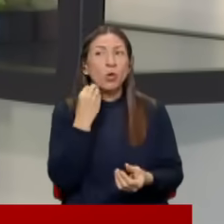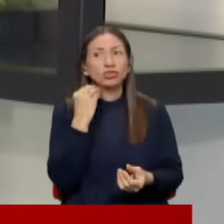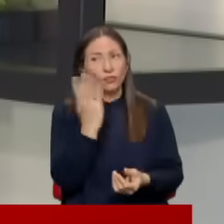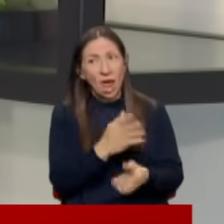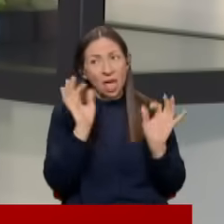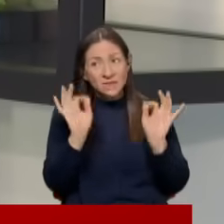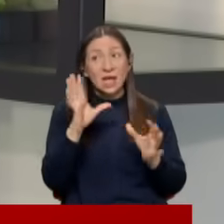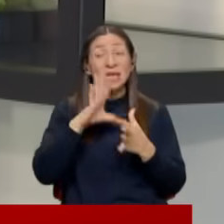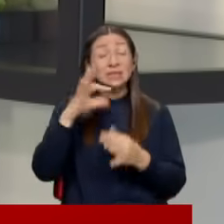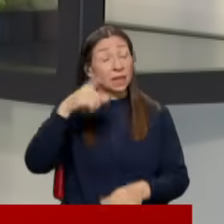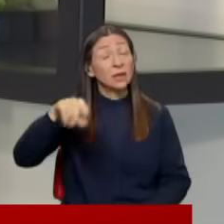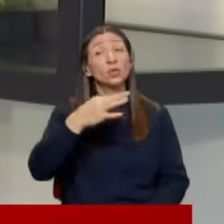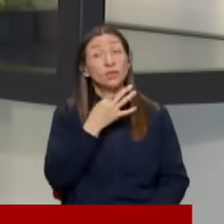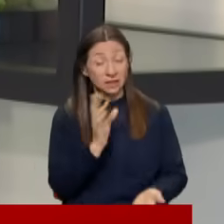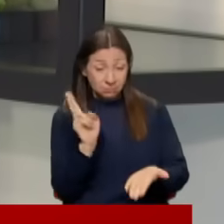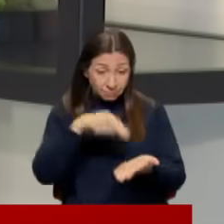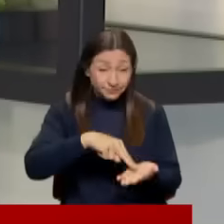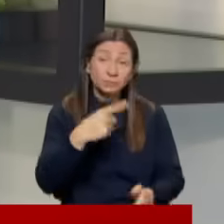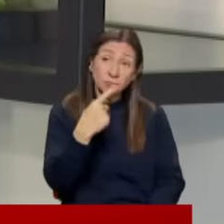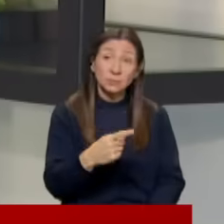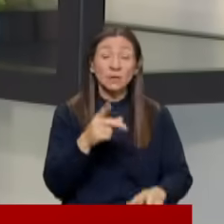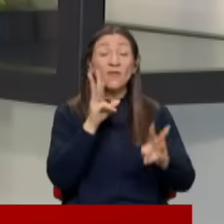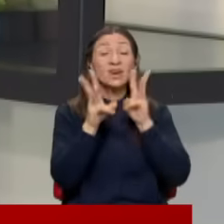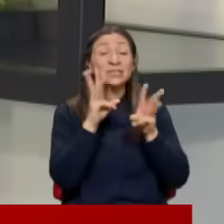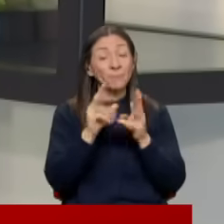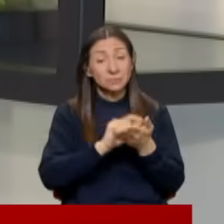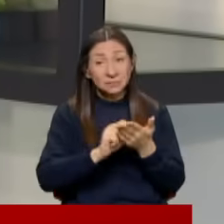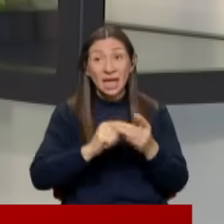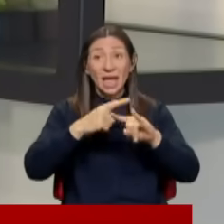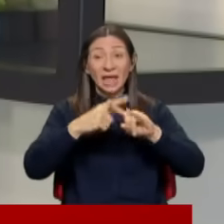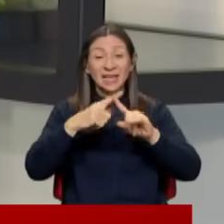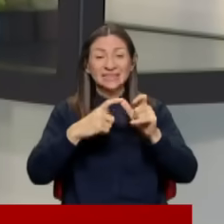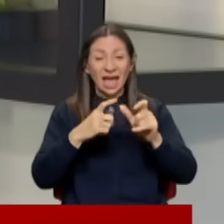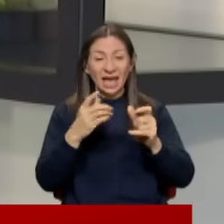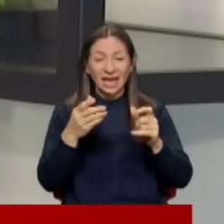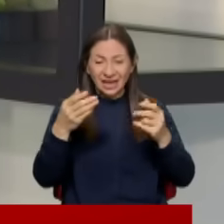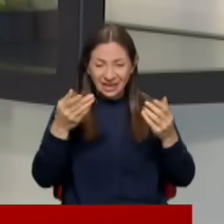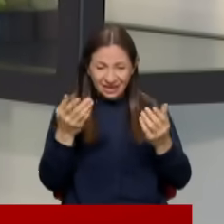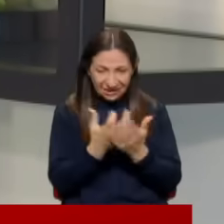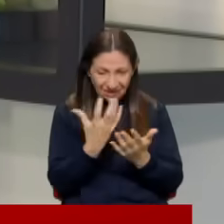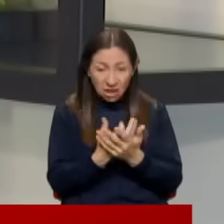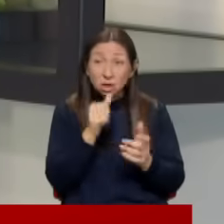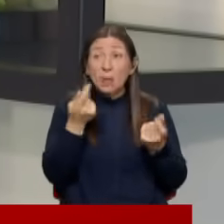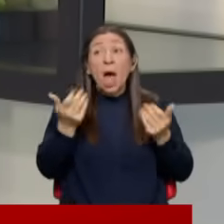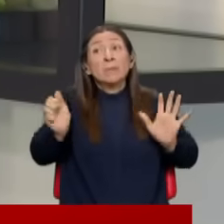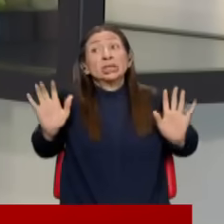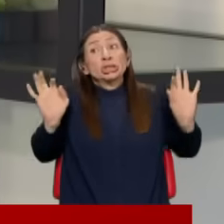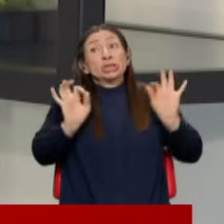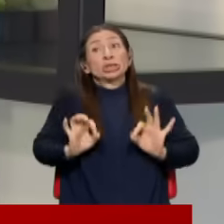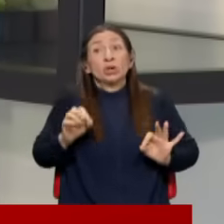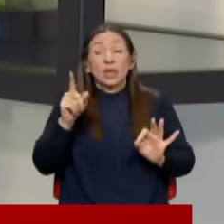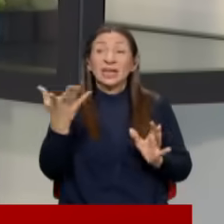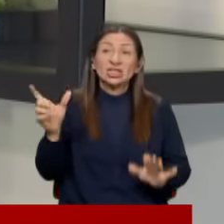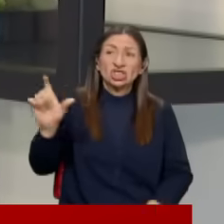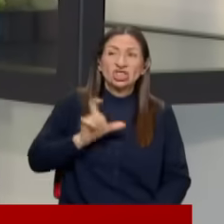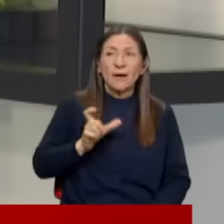Ama insanlar da lütfen çıksın söylesin. WhatsApp yazışmaları ve HTS kayıtlarını eşleştirdiğimizde hiç para almadık diyenler var ya, onlar